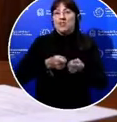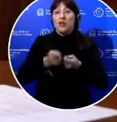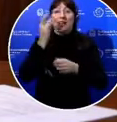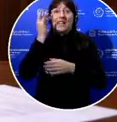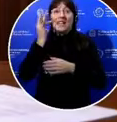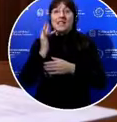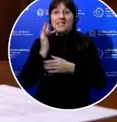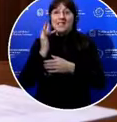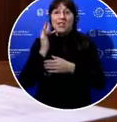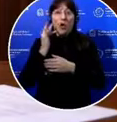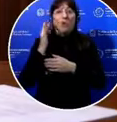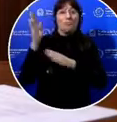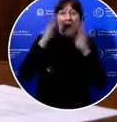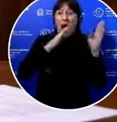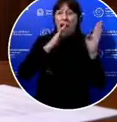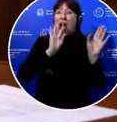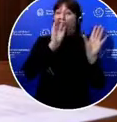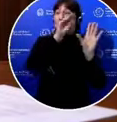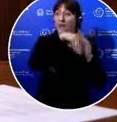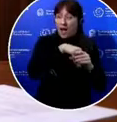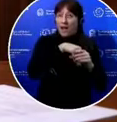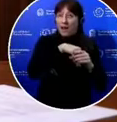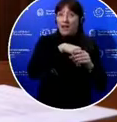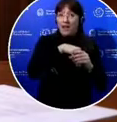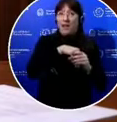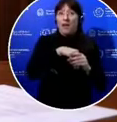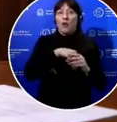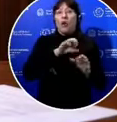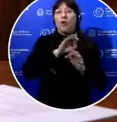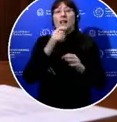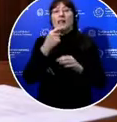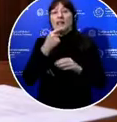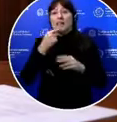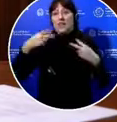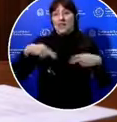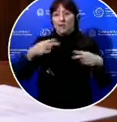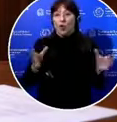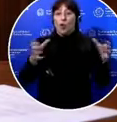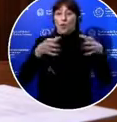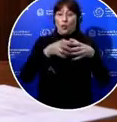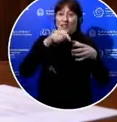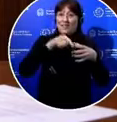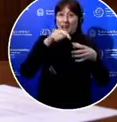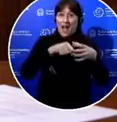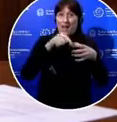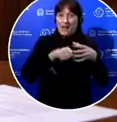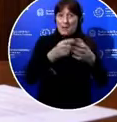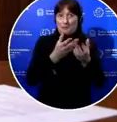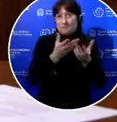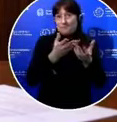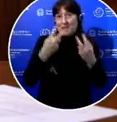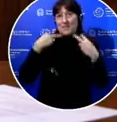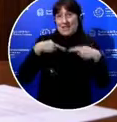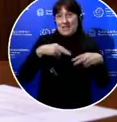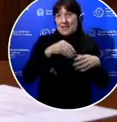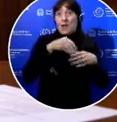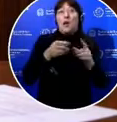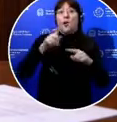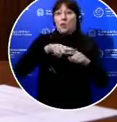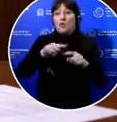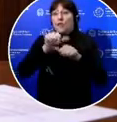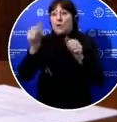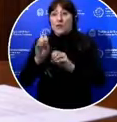rischi di malavita, la gestione di coloro che vivono e operano in tante comunità, la formazione degli